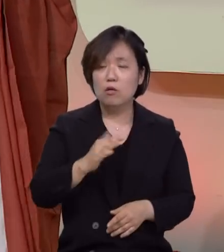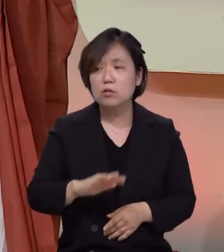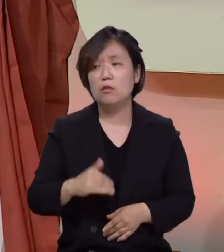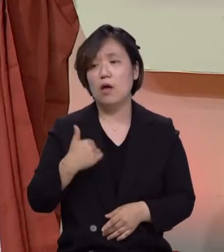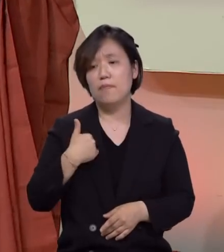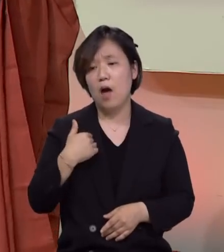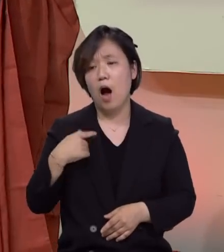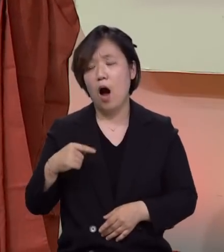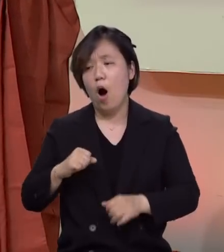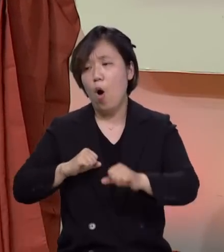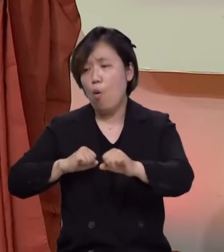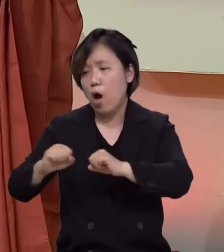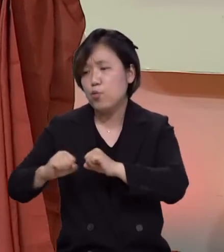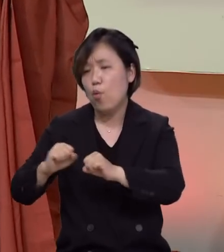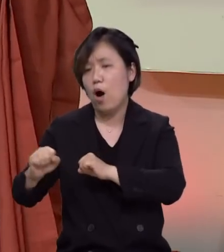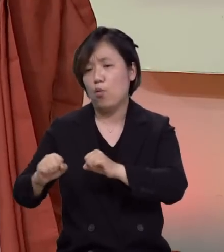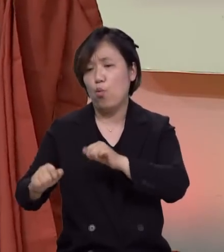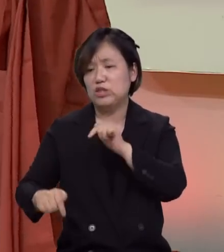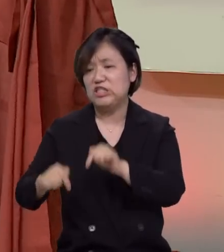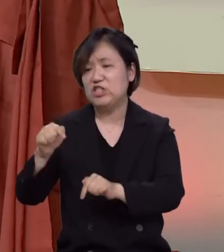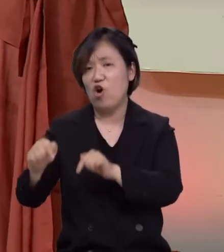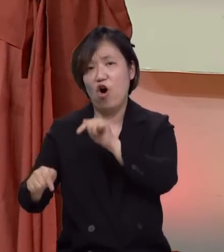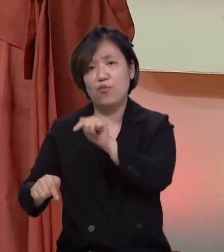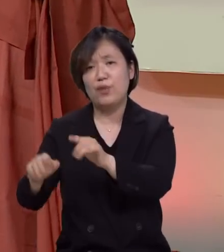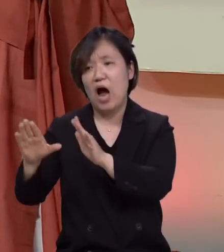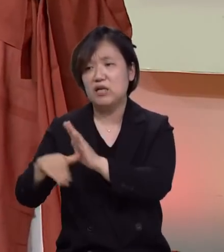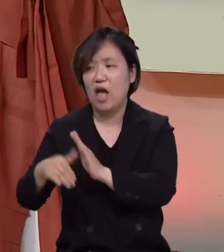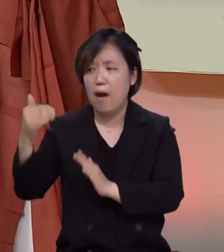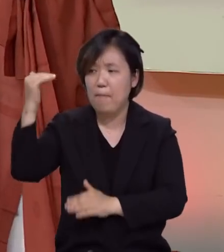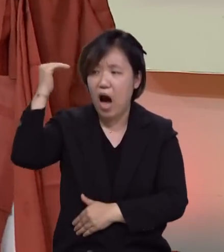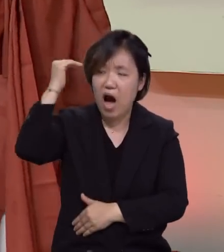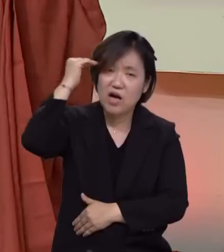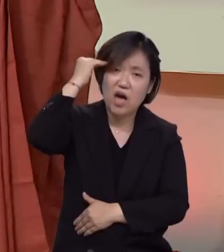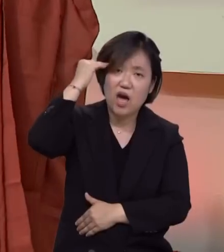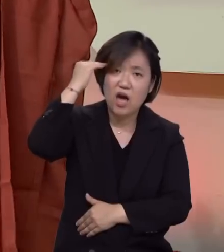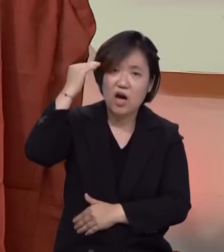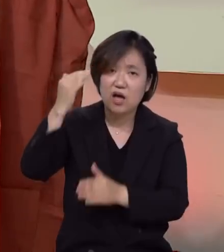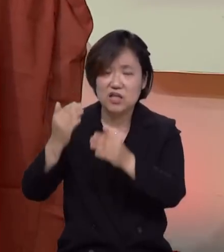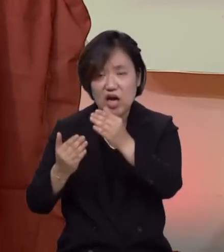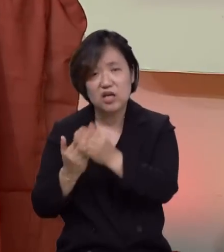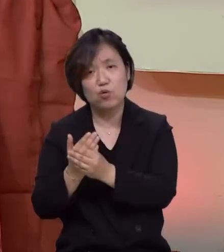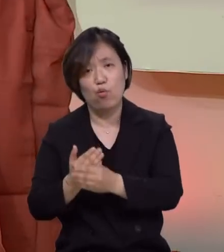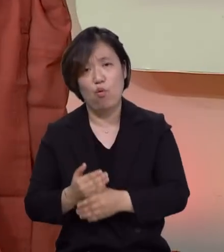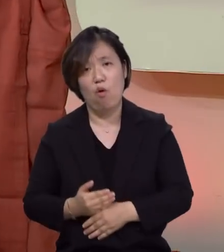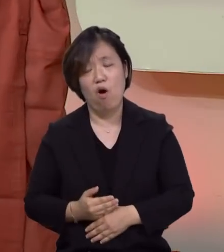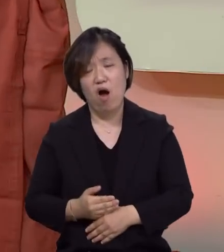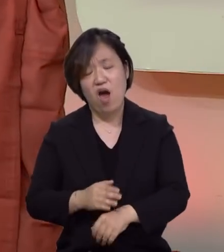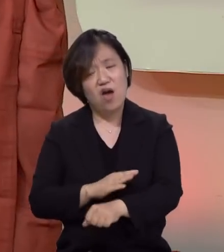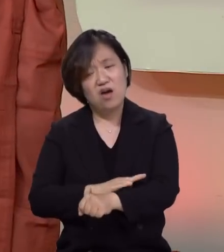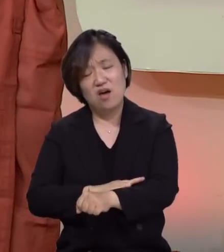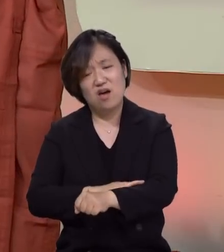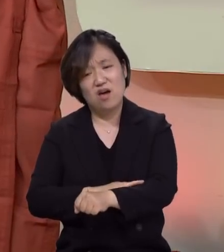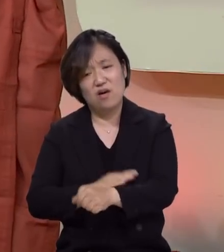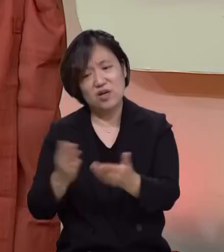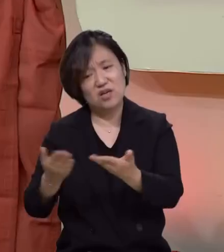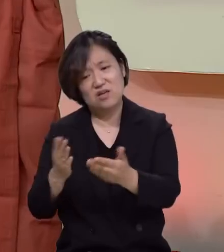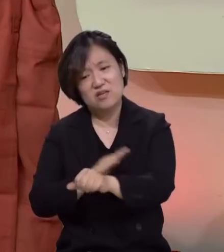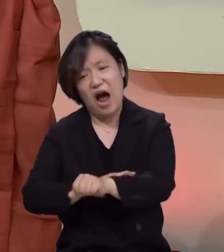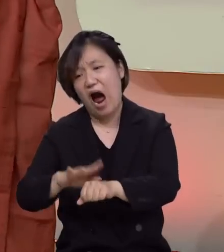활동을 하다 보면 자꾸 장애가 생기고 자꾸 일이 뜻대로 이루어지지 않고